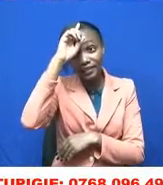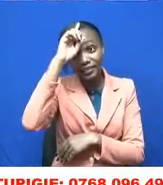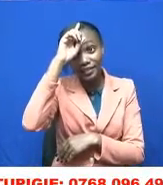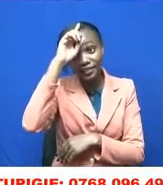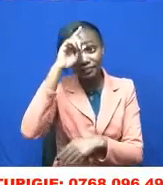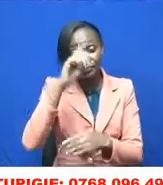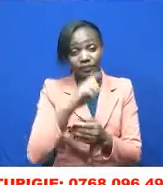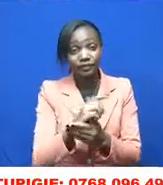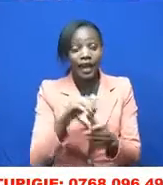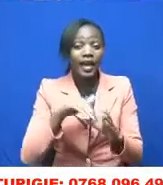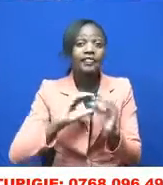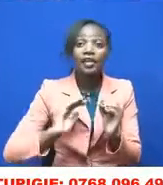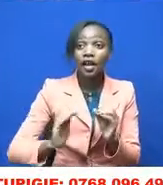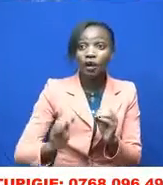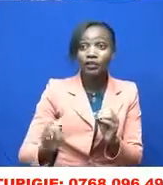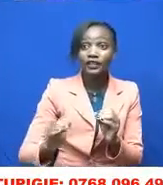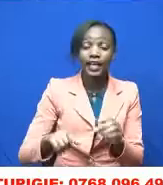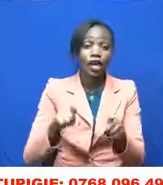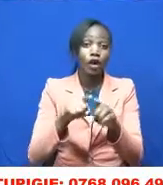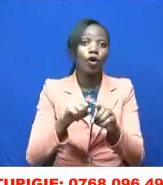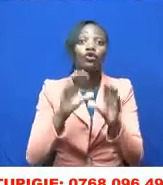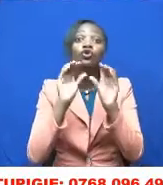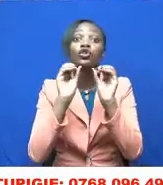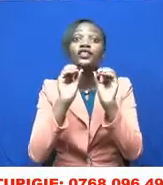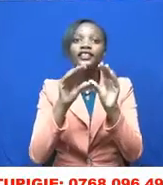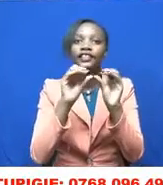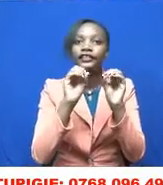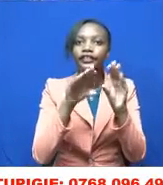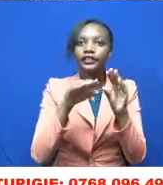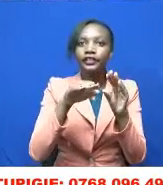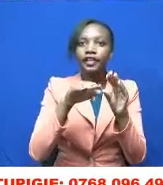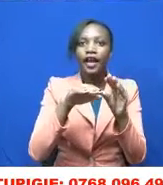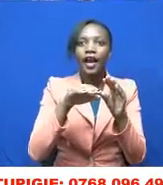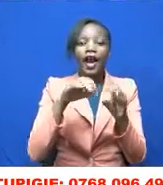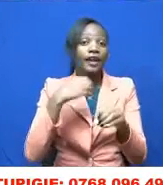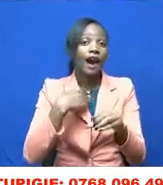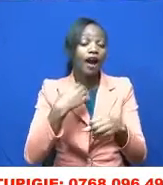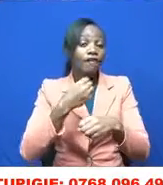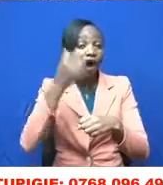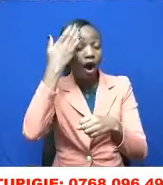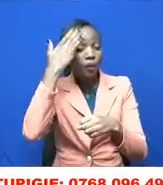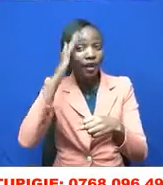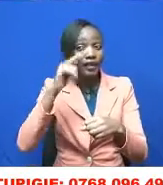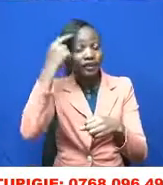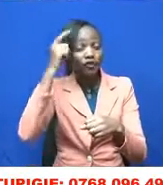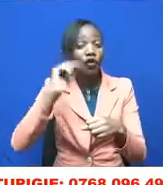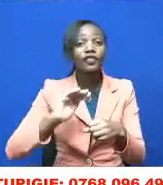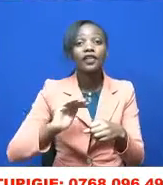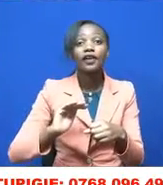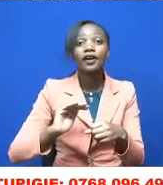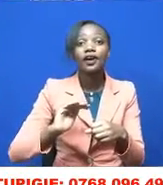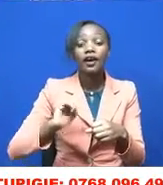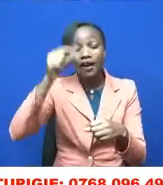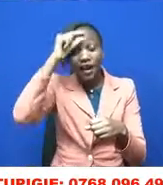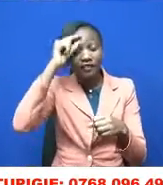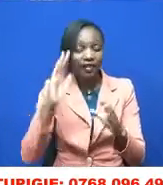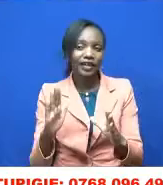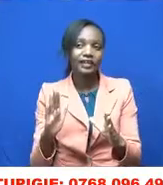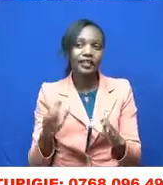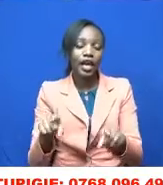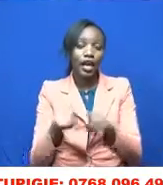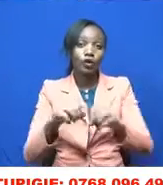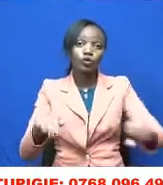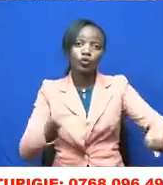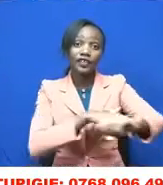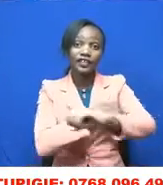ya counties, wahamasisha governors na wale chief of SARS wa counties, alafu waende mpaka chini kabisa kwa